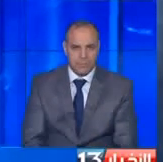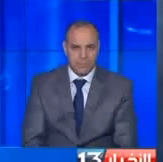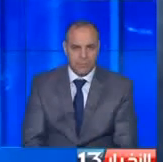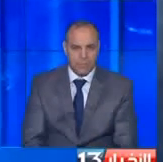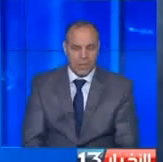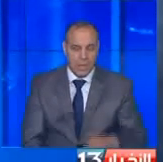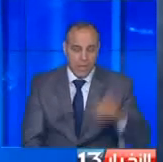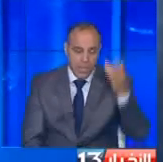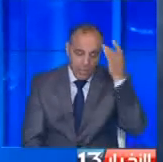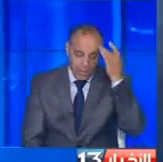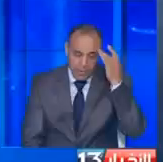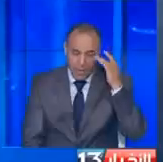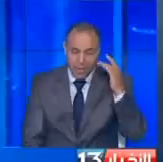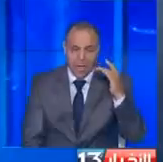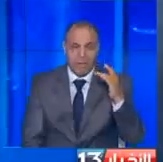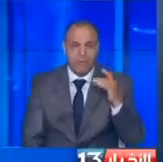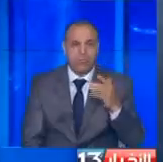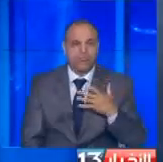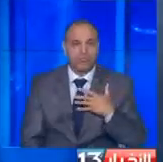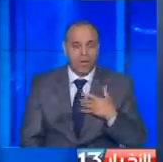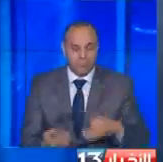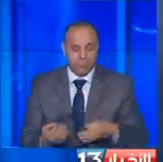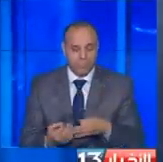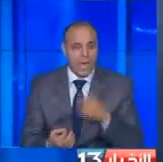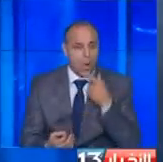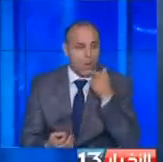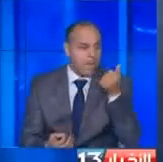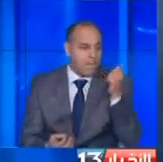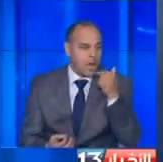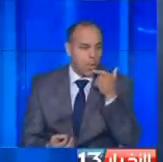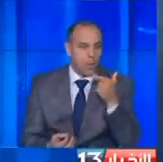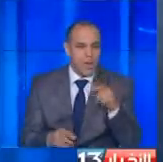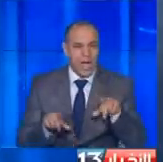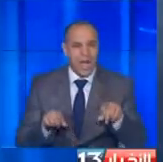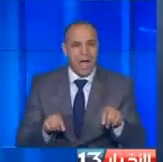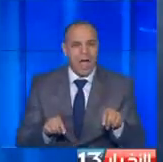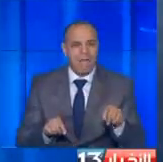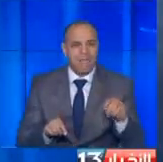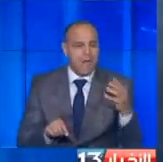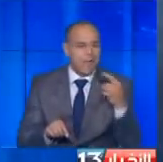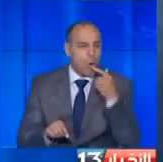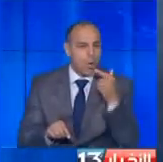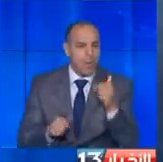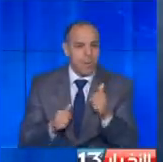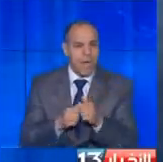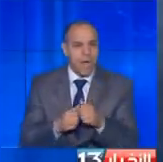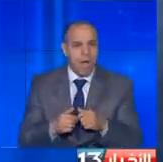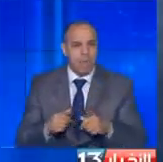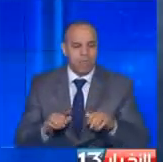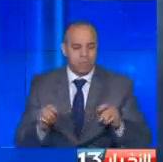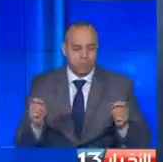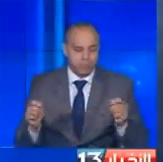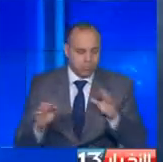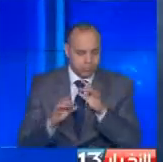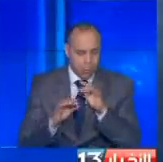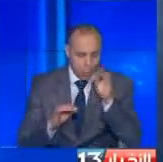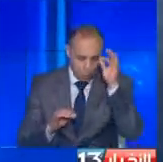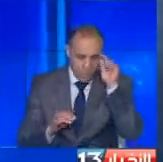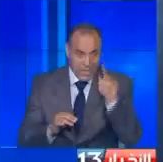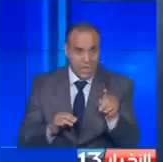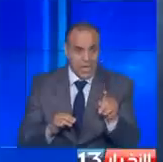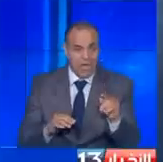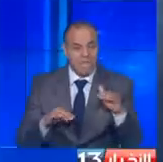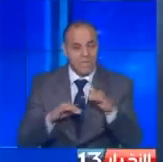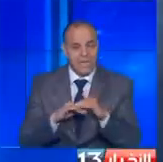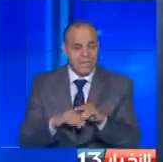وفي خبر ثقافي، سهر عشاق الموسيقى الكلاسيكية مساء أمس بقاعة الفن الرابع مع الأوركسترا السيمفونية التونسية،